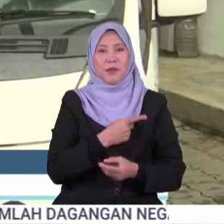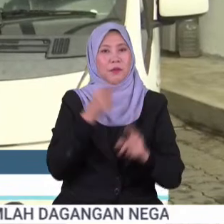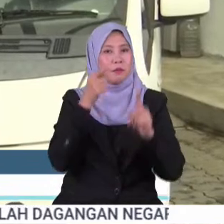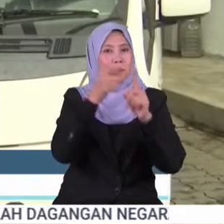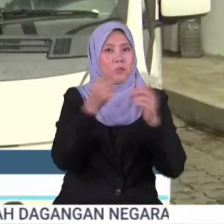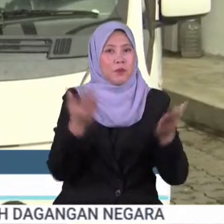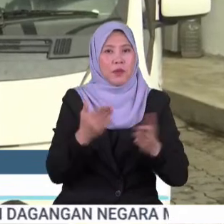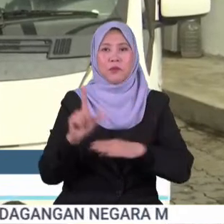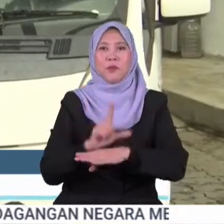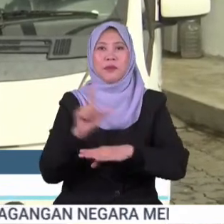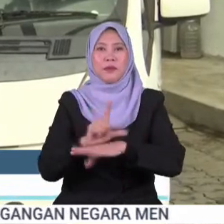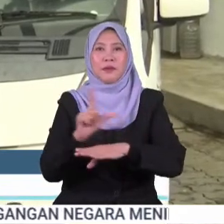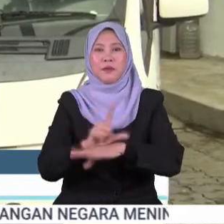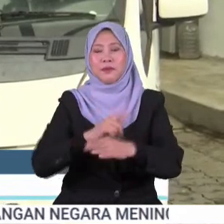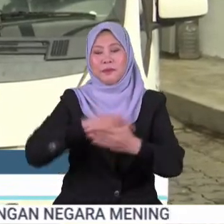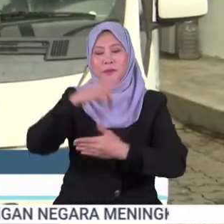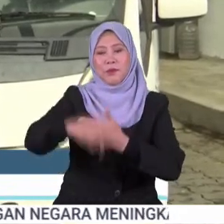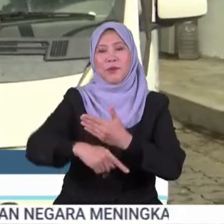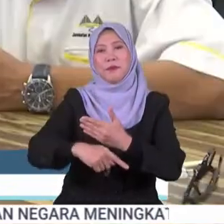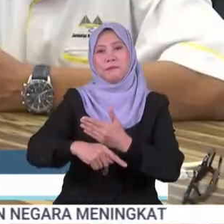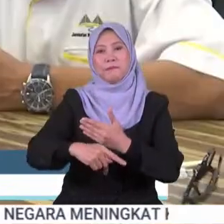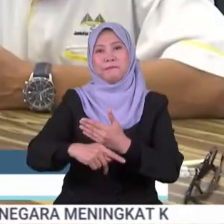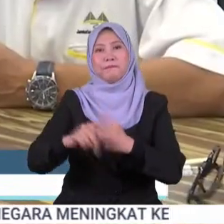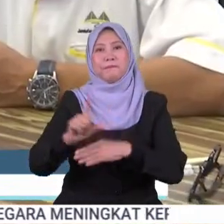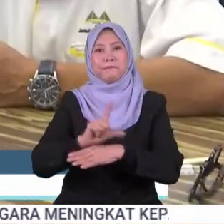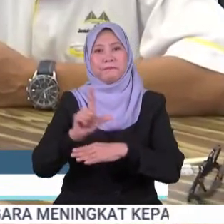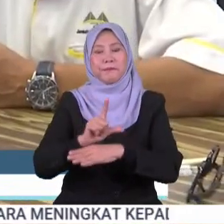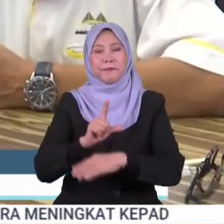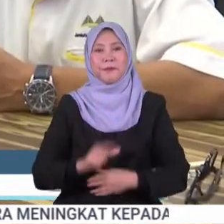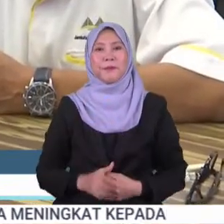guna untuk PDP dan program pemberian latihan.